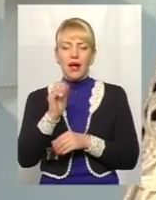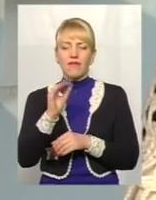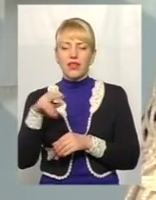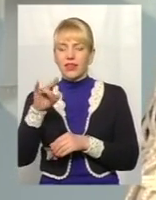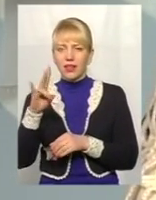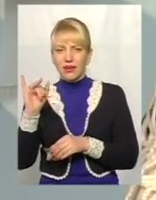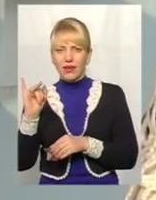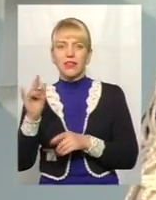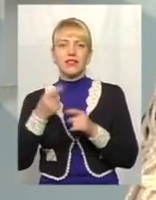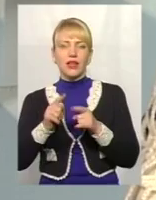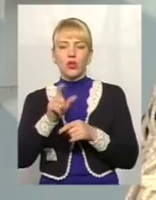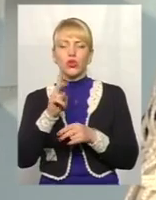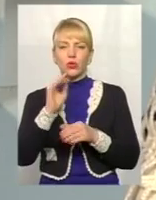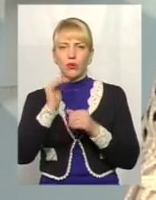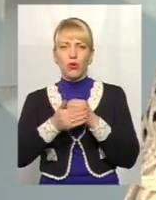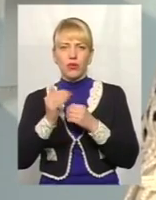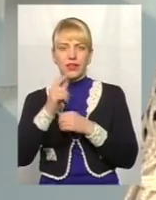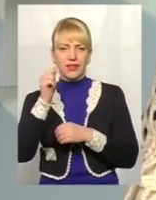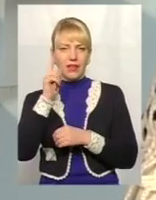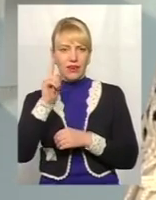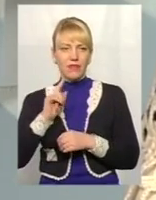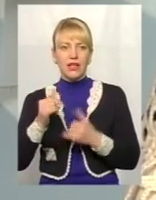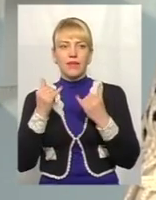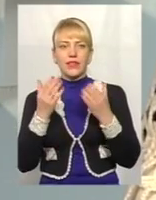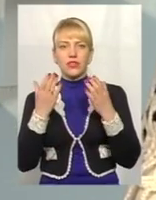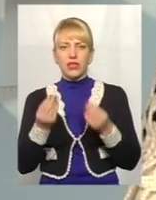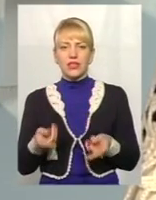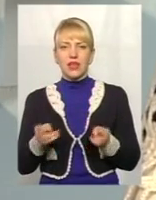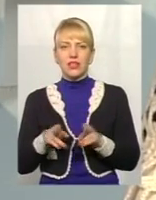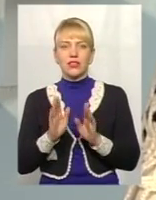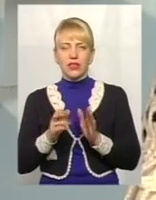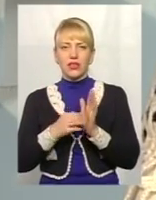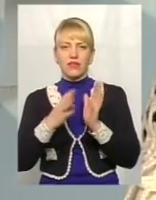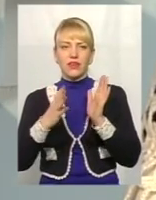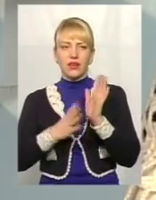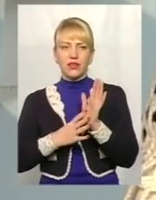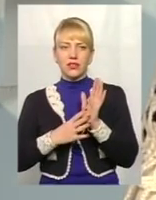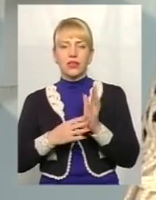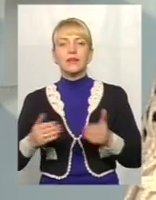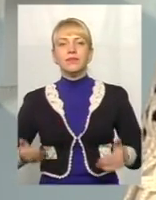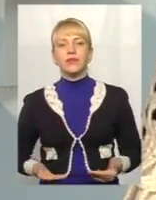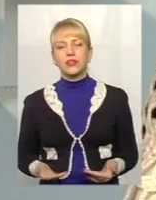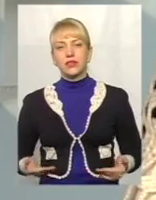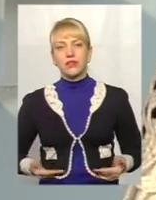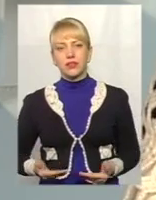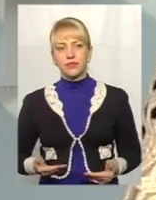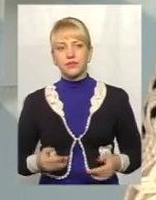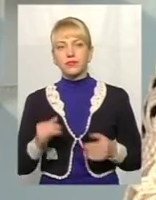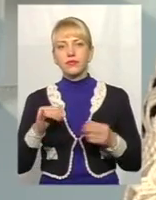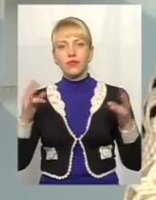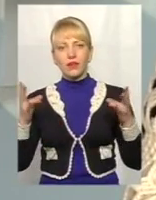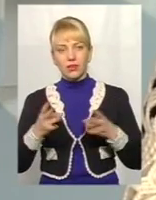євреїв. На сьогоднішній день їх лишилось всього 19 живих. І